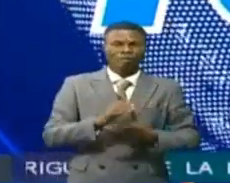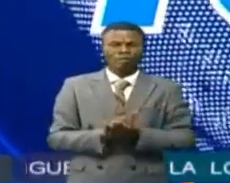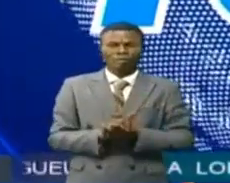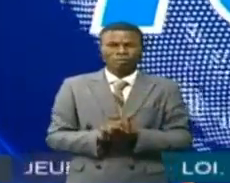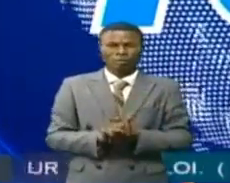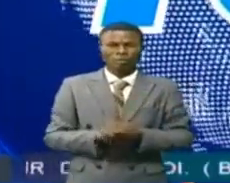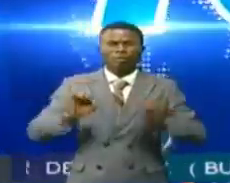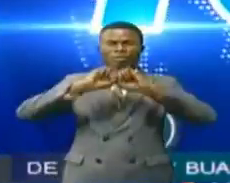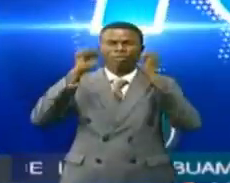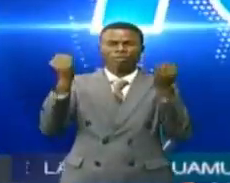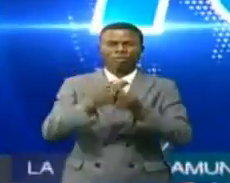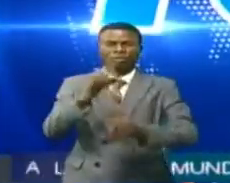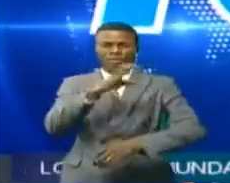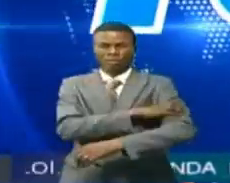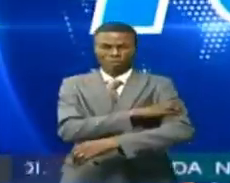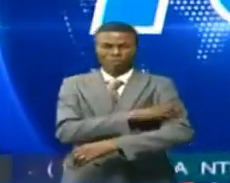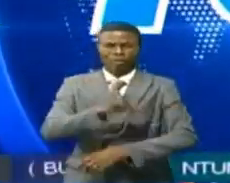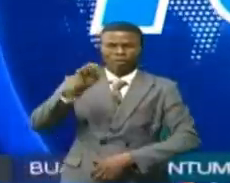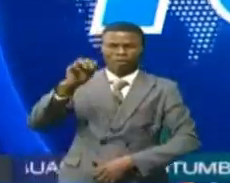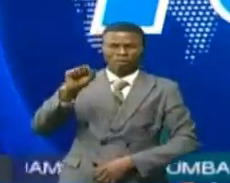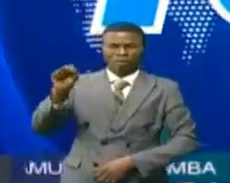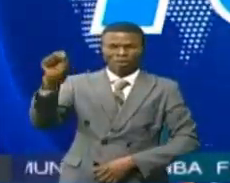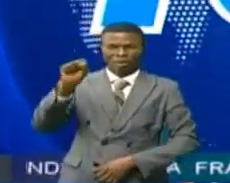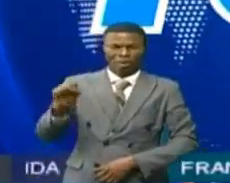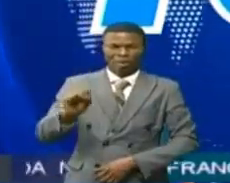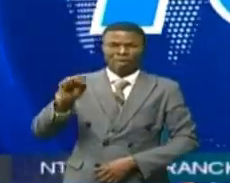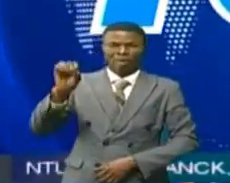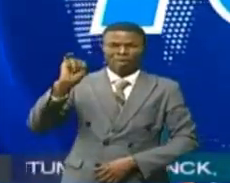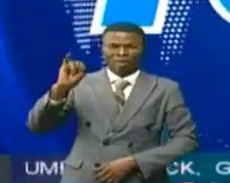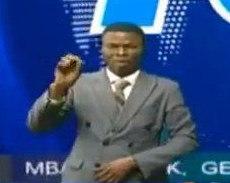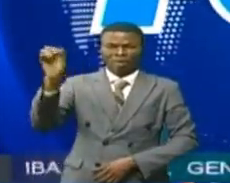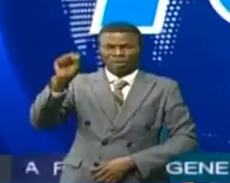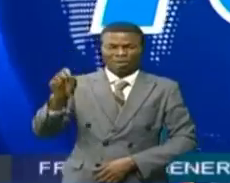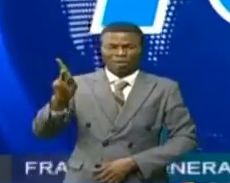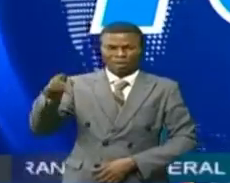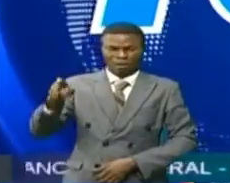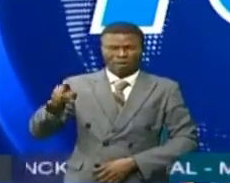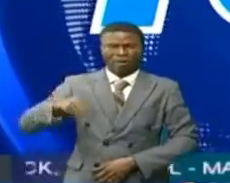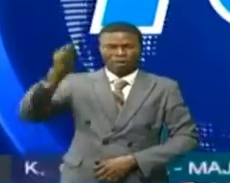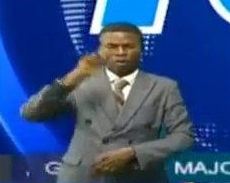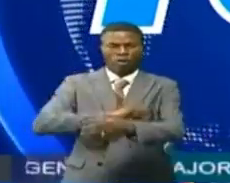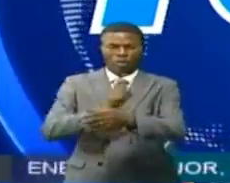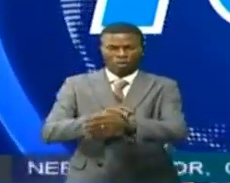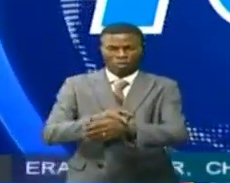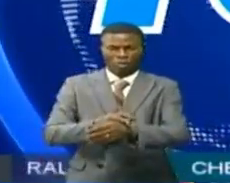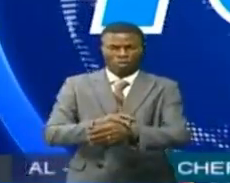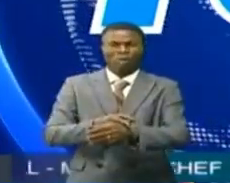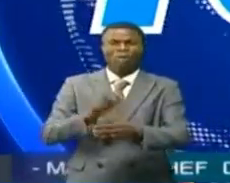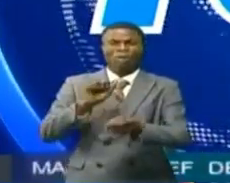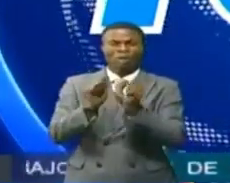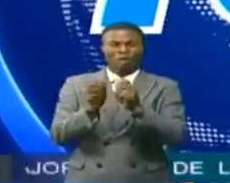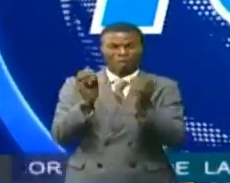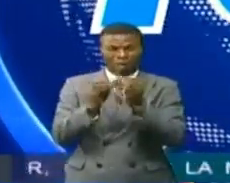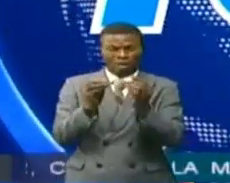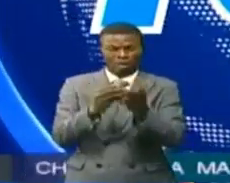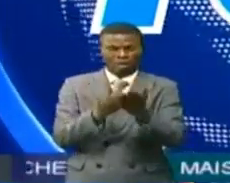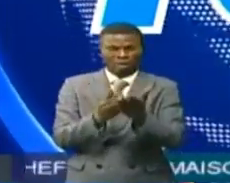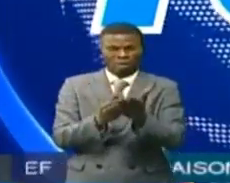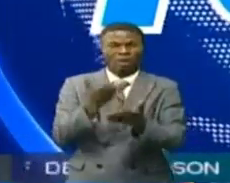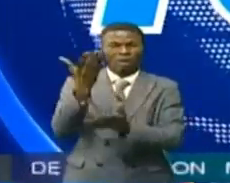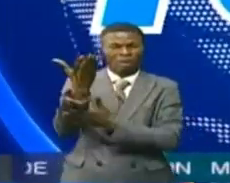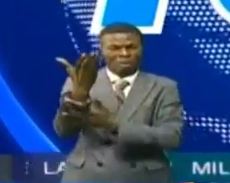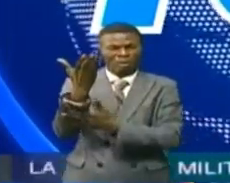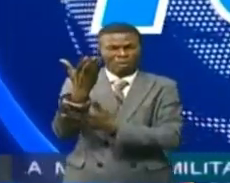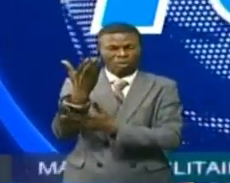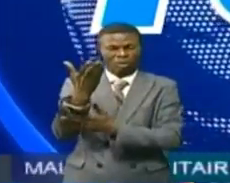La société civile de Masisi Walikale était avec le gouverneur militaire du Nord Kivu, rencontre au cours de laquelle elle a plaidé en faveur